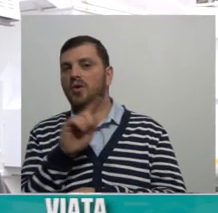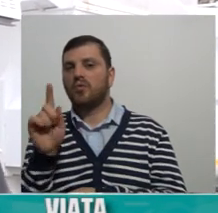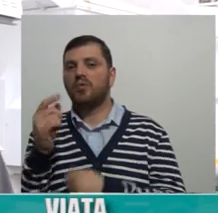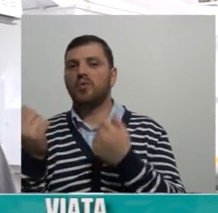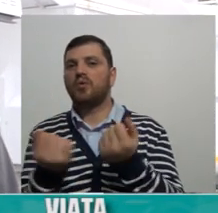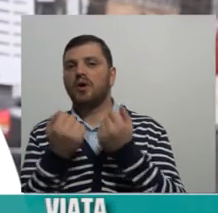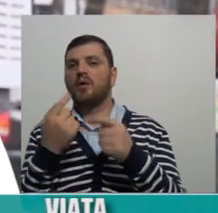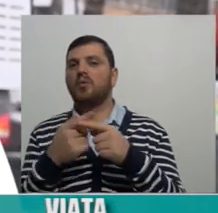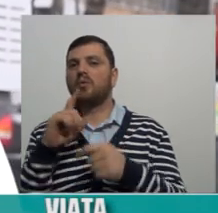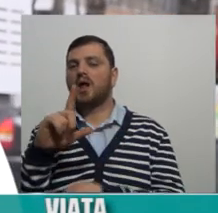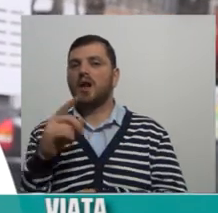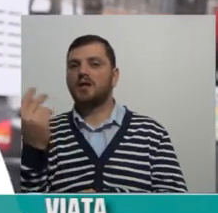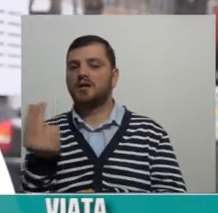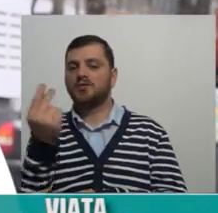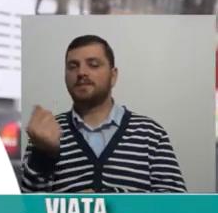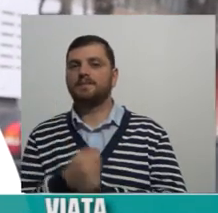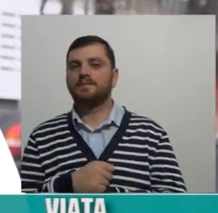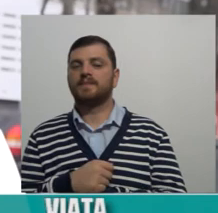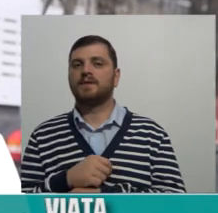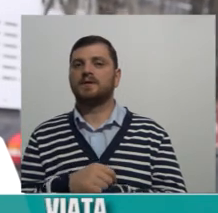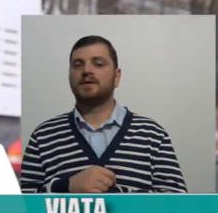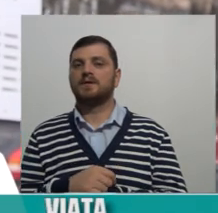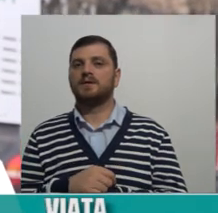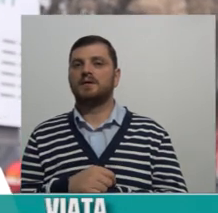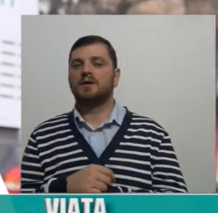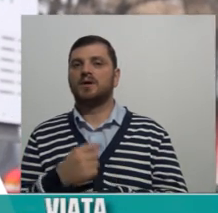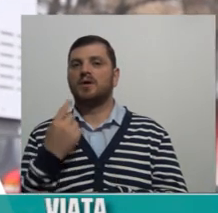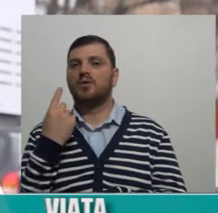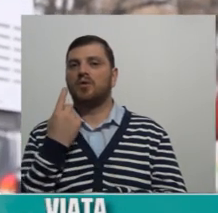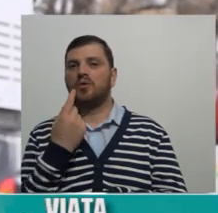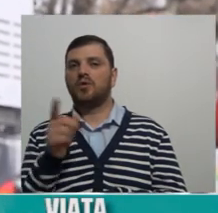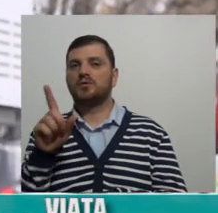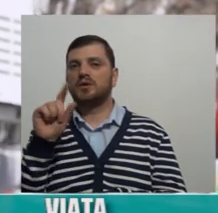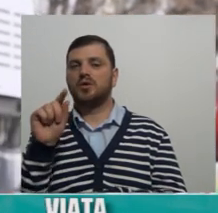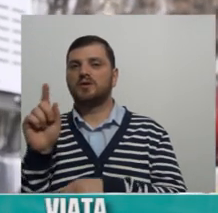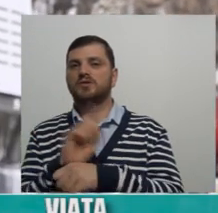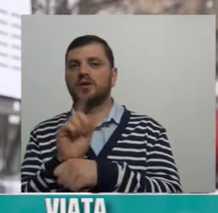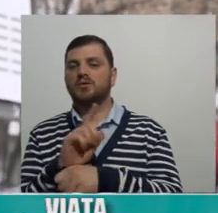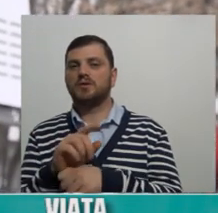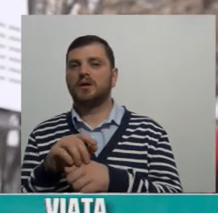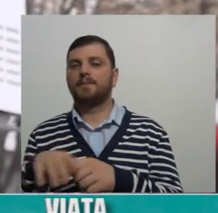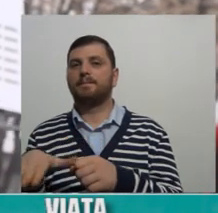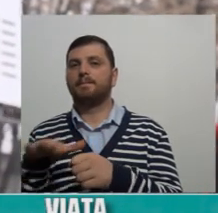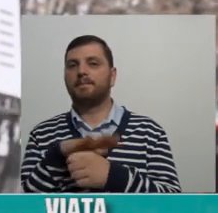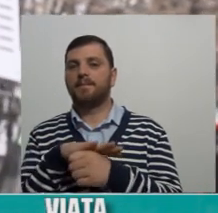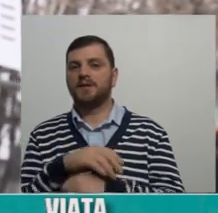încă nu lucrăm cu ele. Dacă cronometrați, ar trebui să întâmple 120 de secunde, operațiile completă.